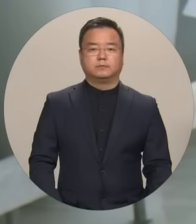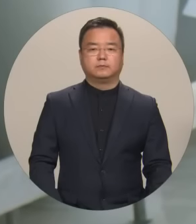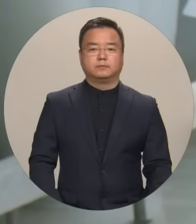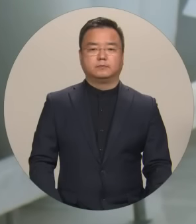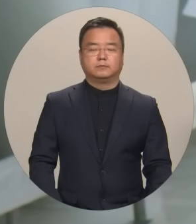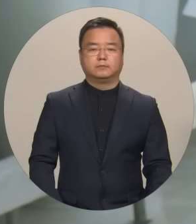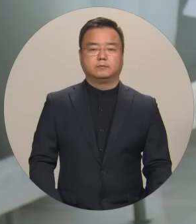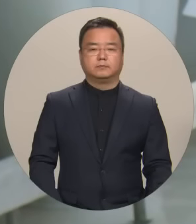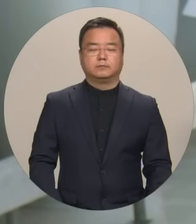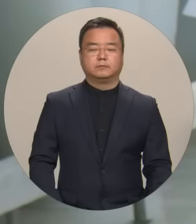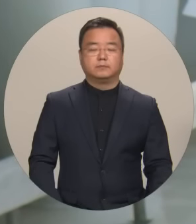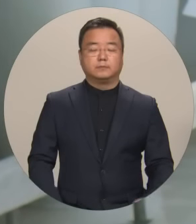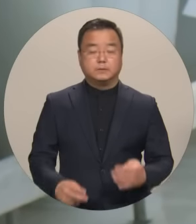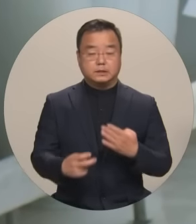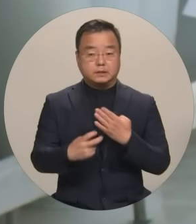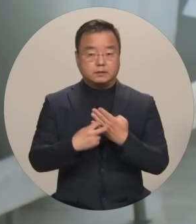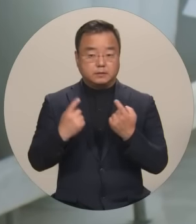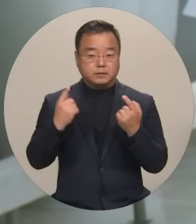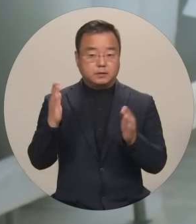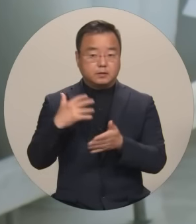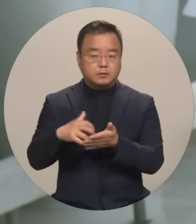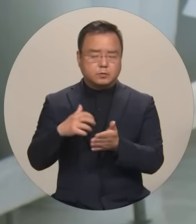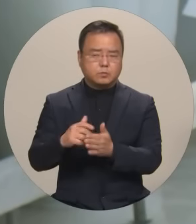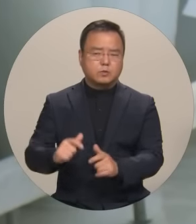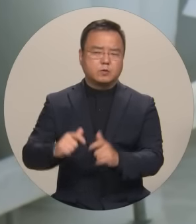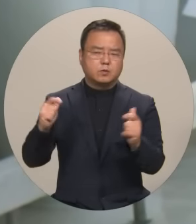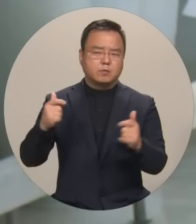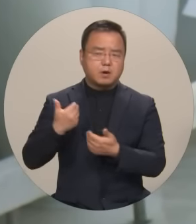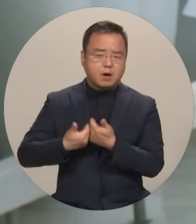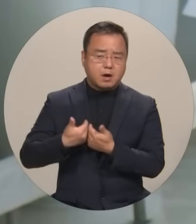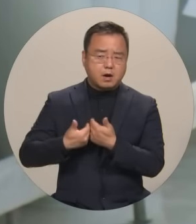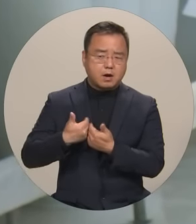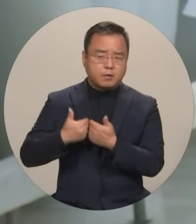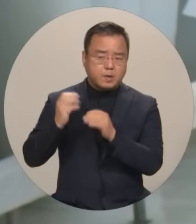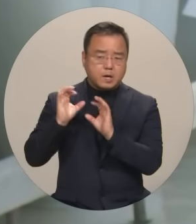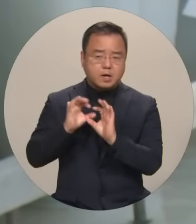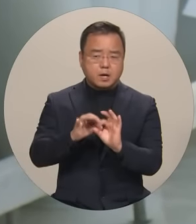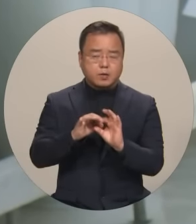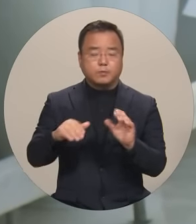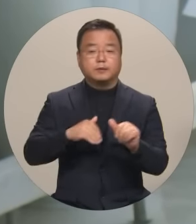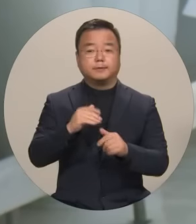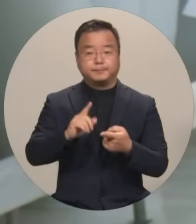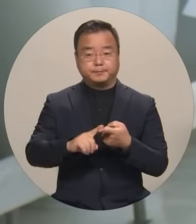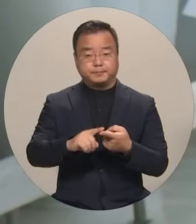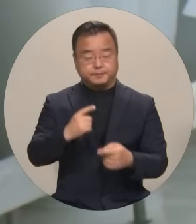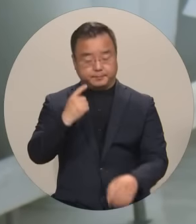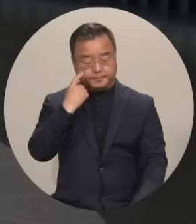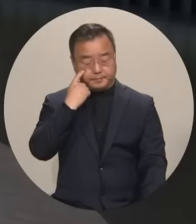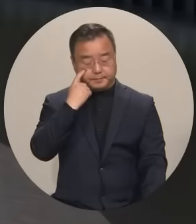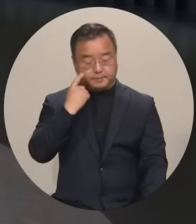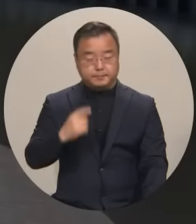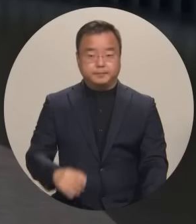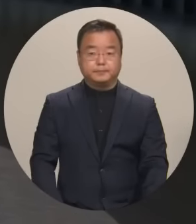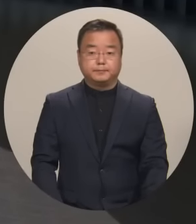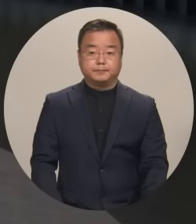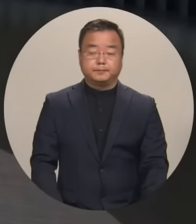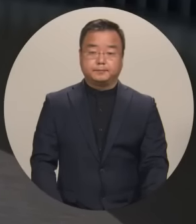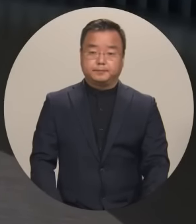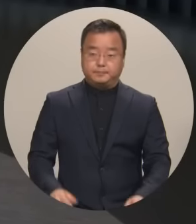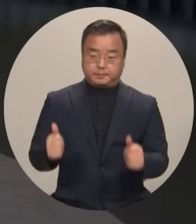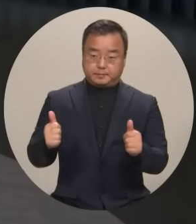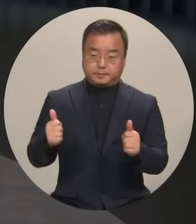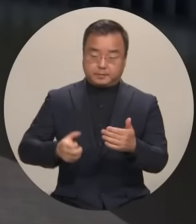네 끝이 보이지 않는 의대 증원 논란에 대해서 취재 기자와 지금 상황 자세히 짚어보겠습니다 자 송성환 기자이 법원